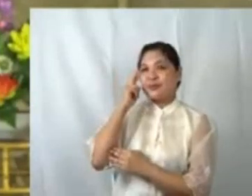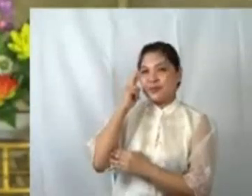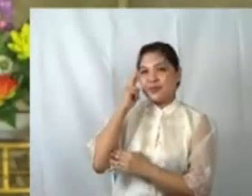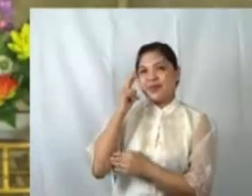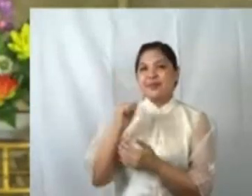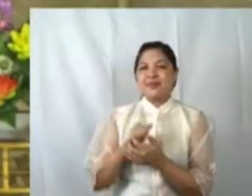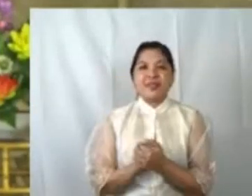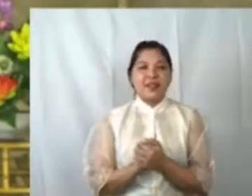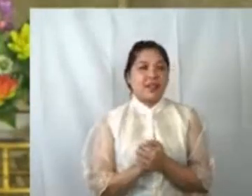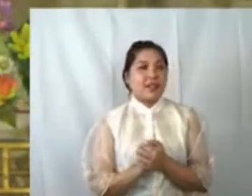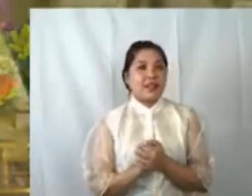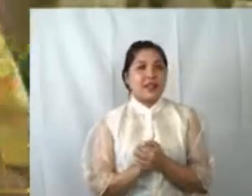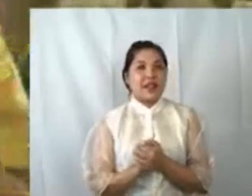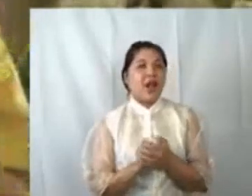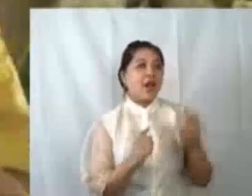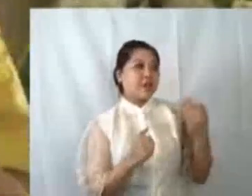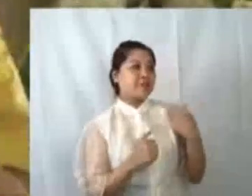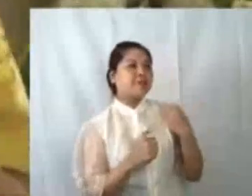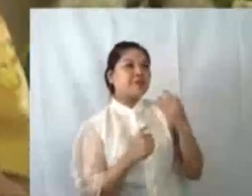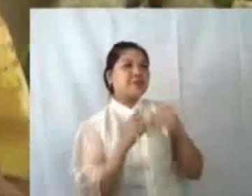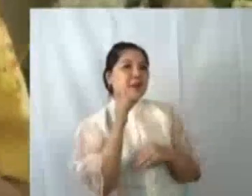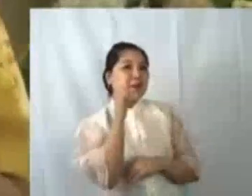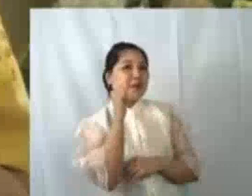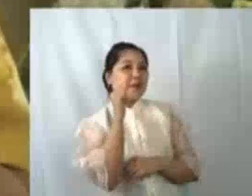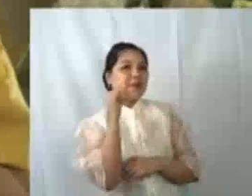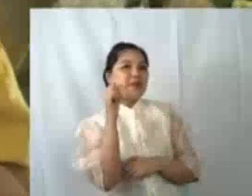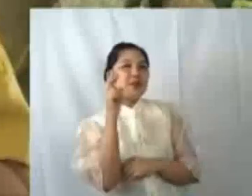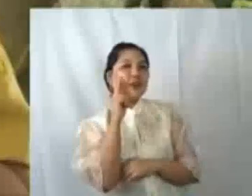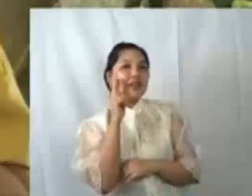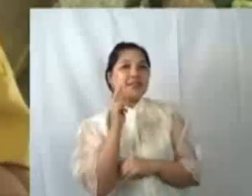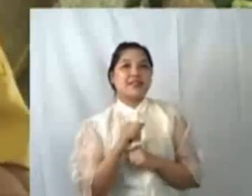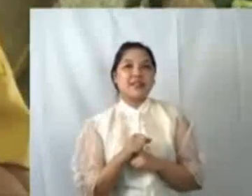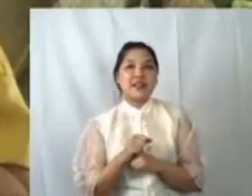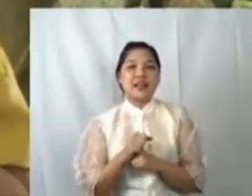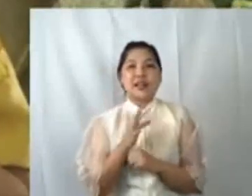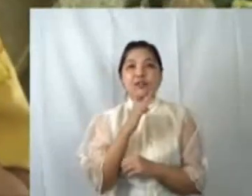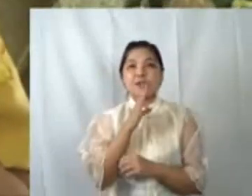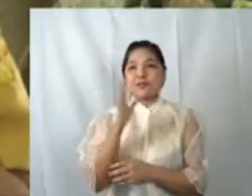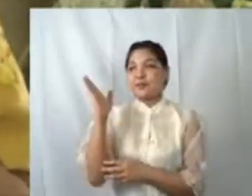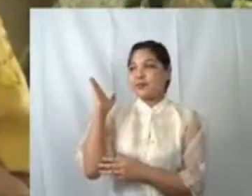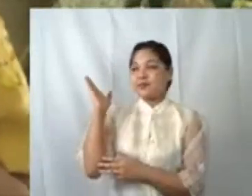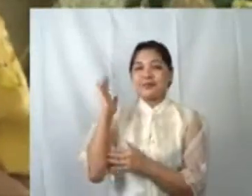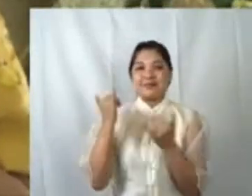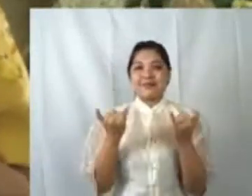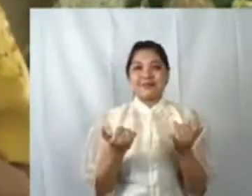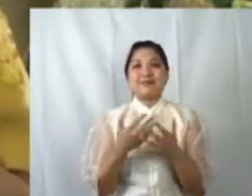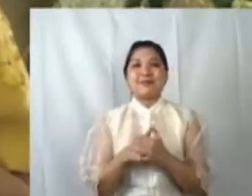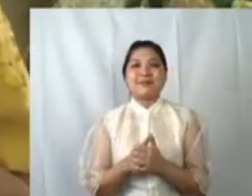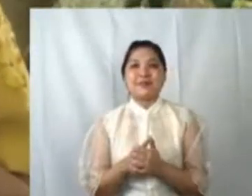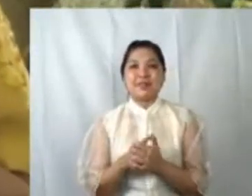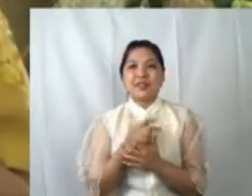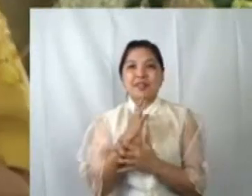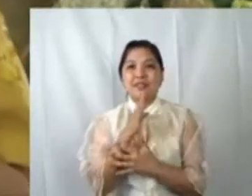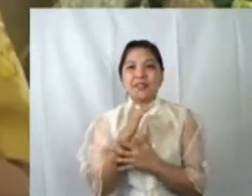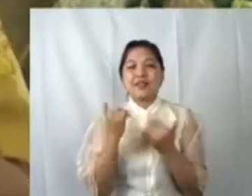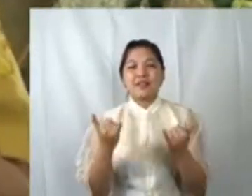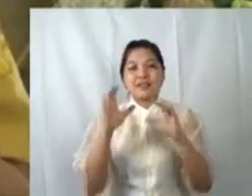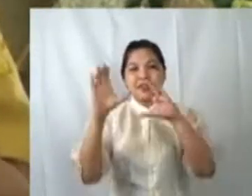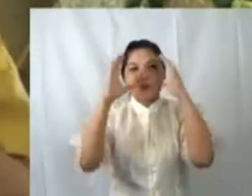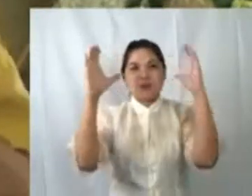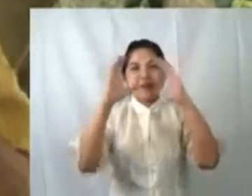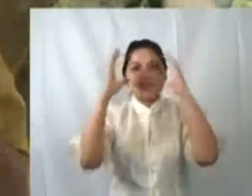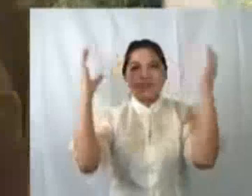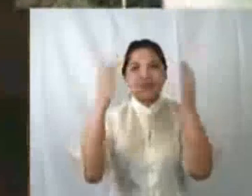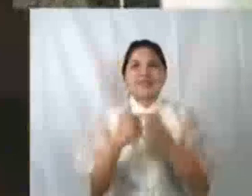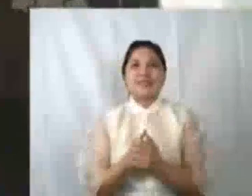Roa at Ginang Arlene Emiradora, ang mga naging tagapagdaloy ng programa para sa selebrasyon